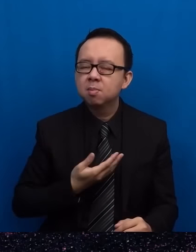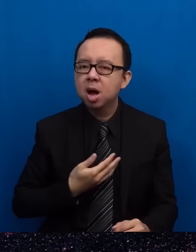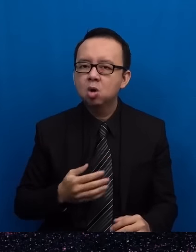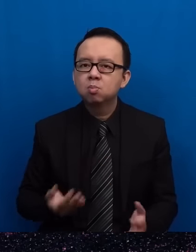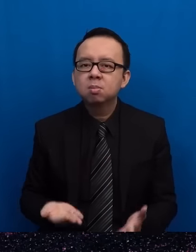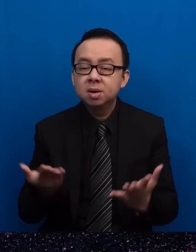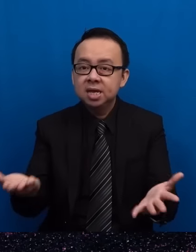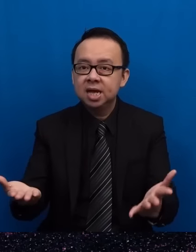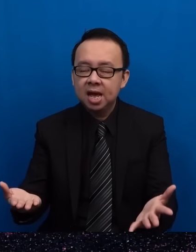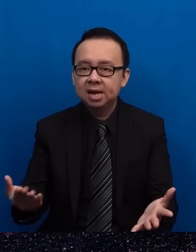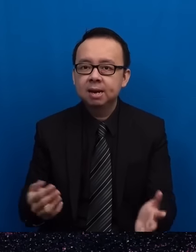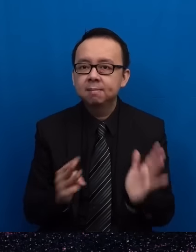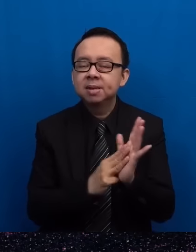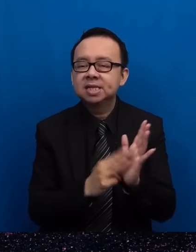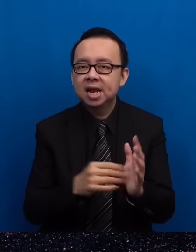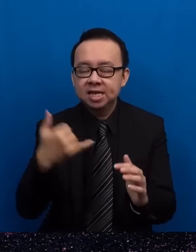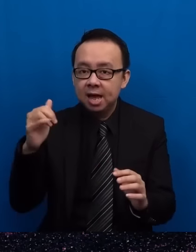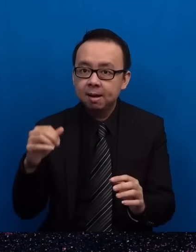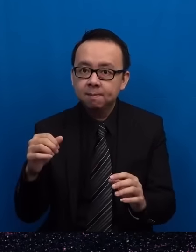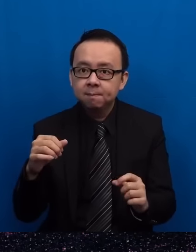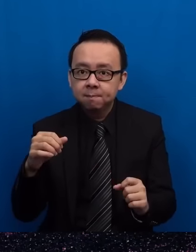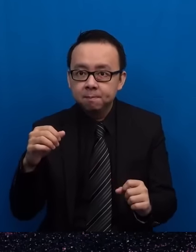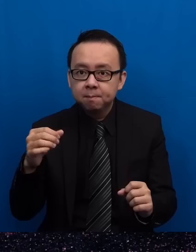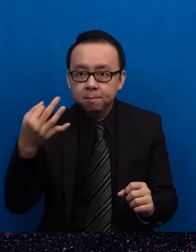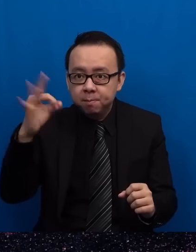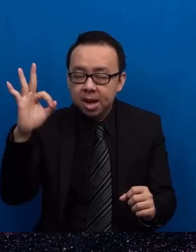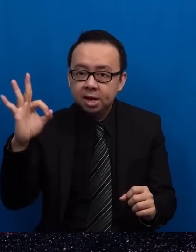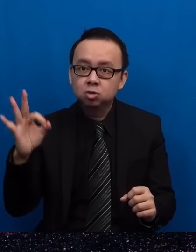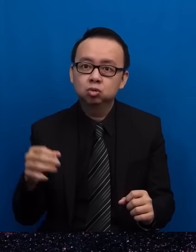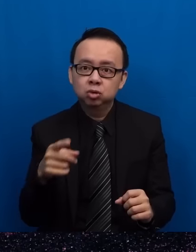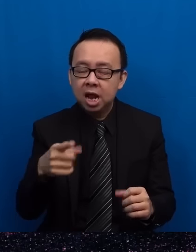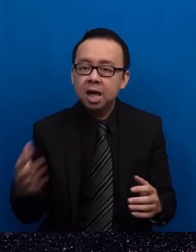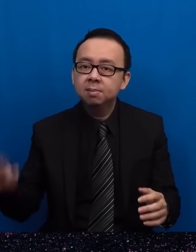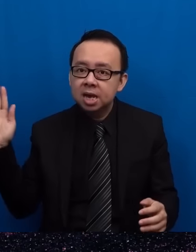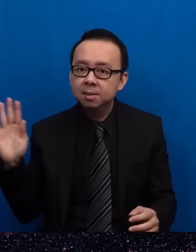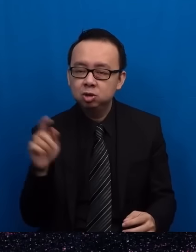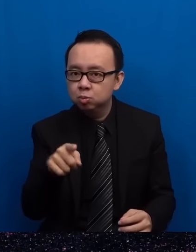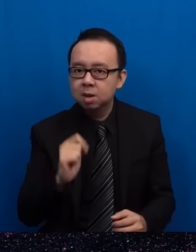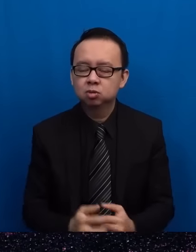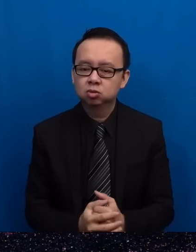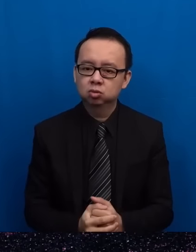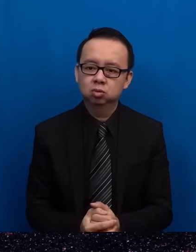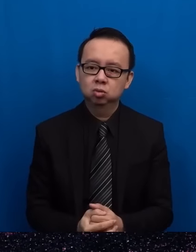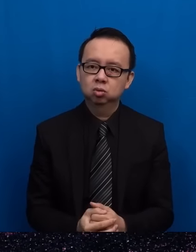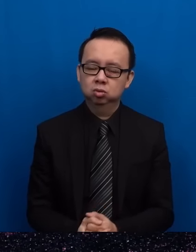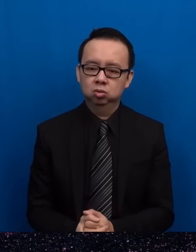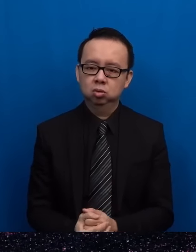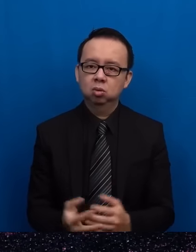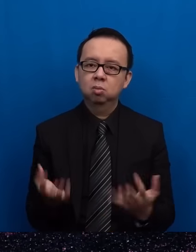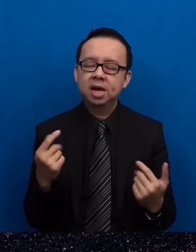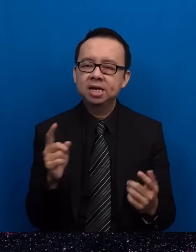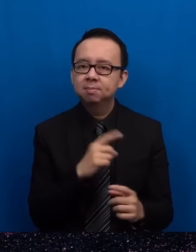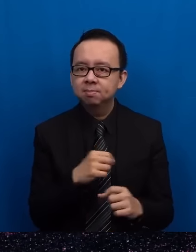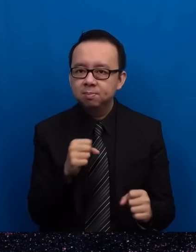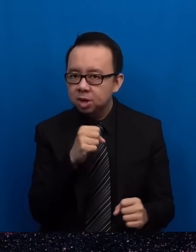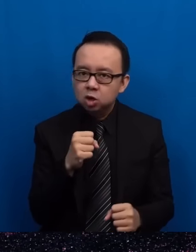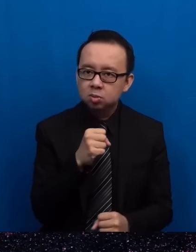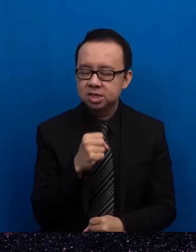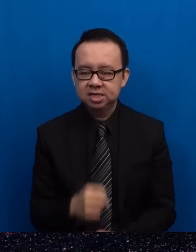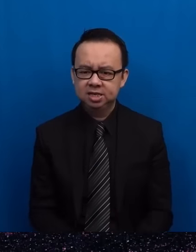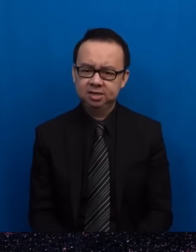seperti ini, katakan amin. Puji Tuhan. Let's sing a song. Apa yang kau